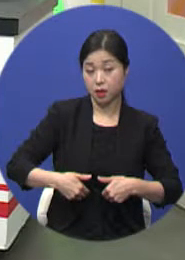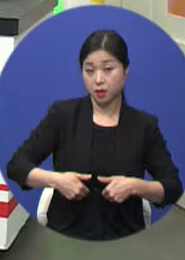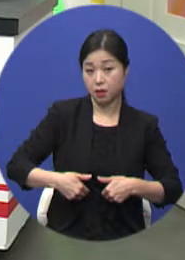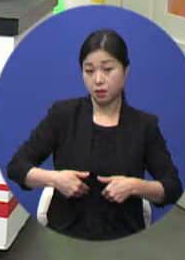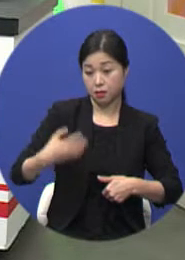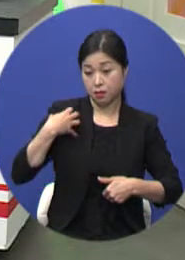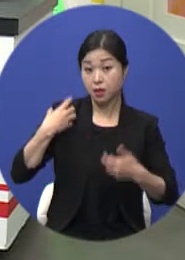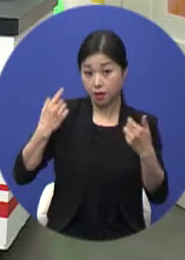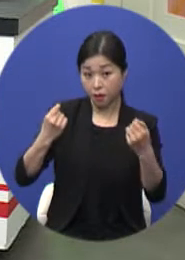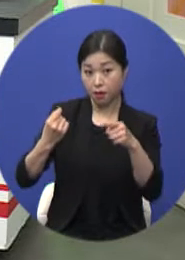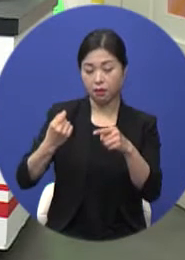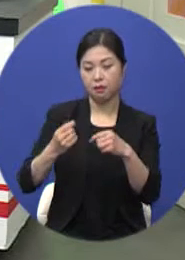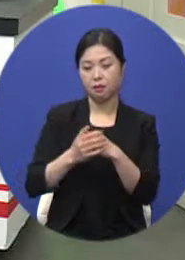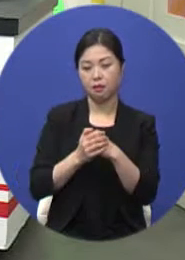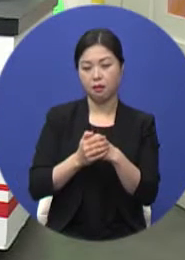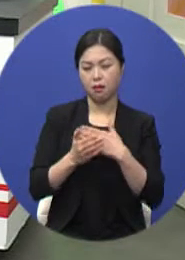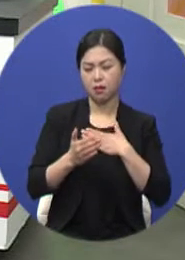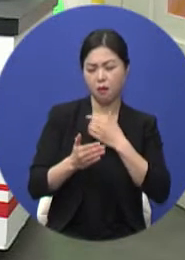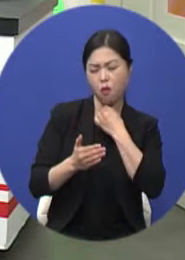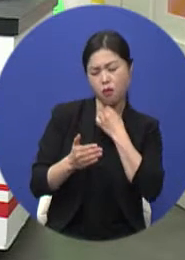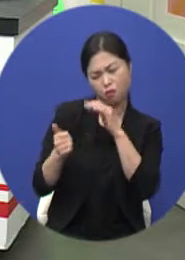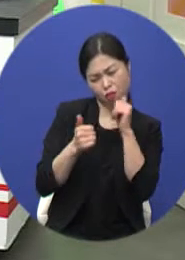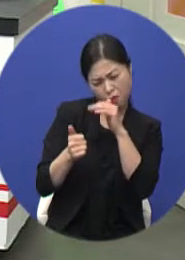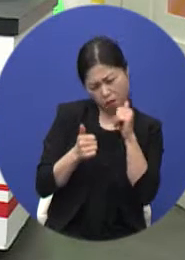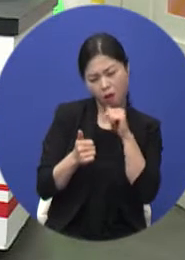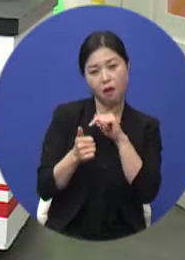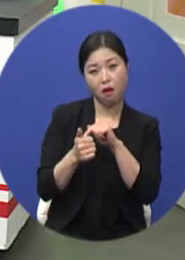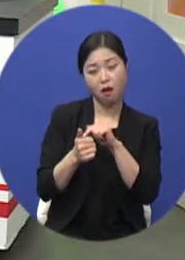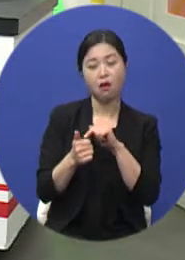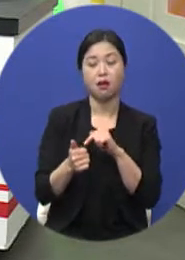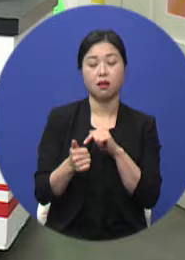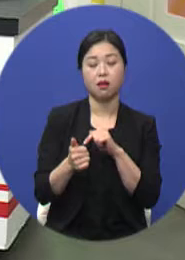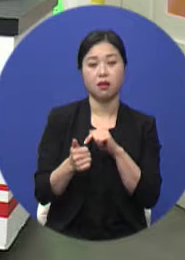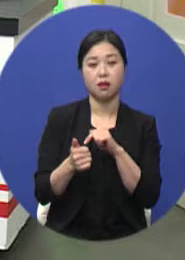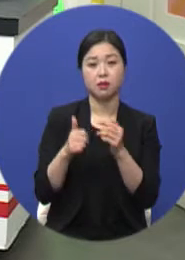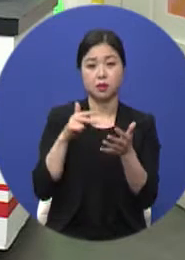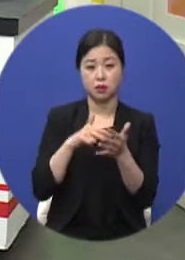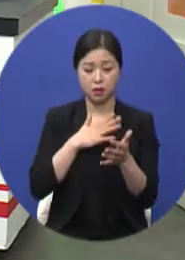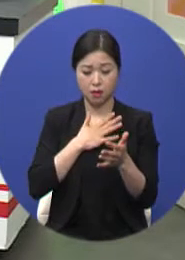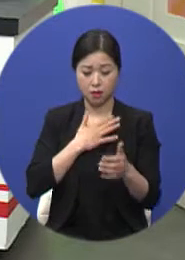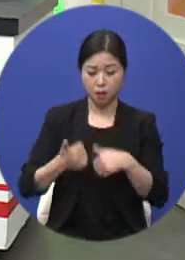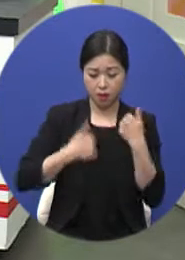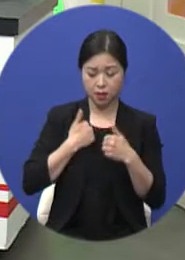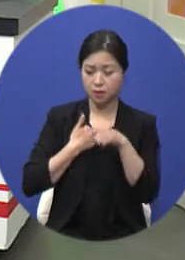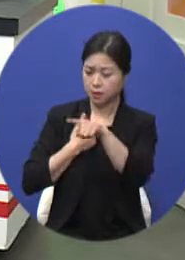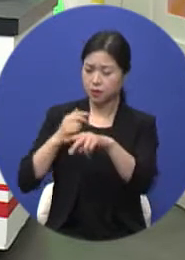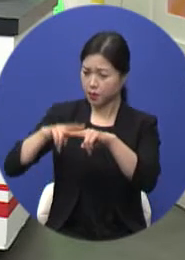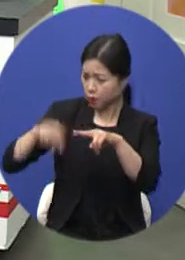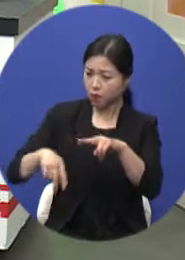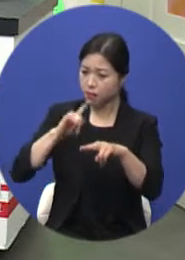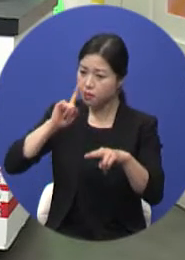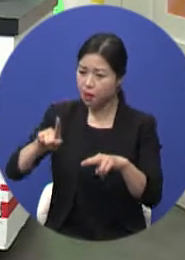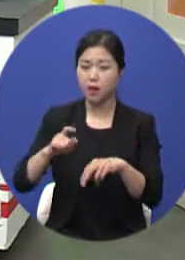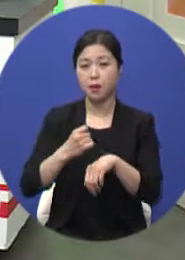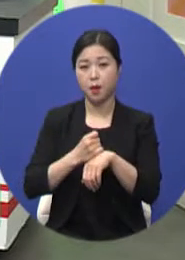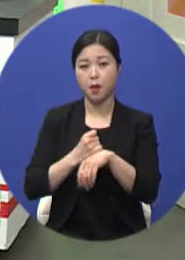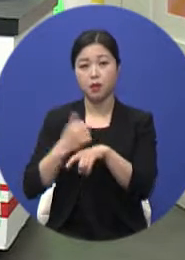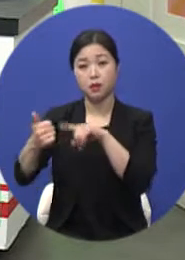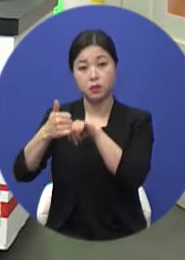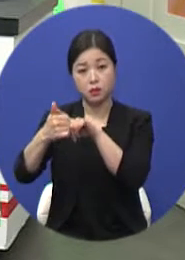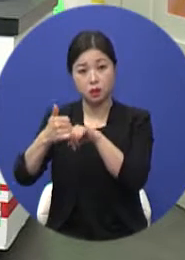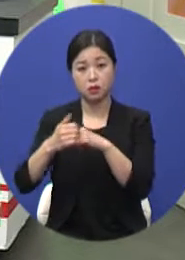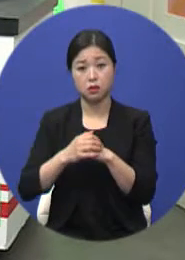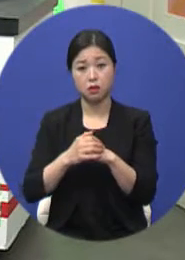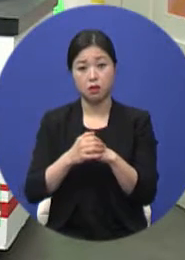자기를 이제 제가 요구하겠거럼 네. 그렇게 하고 제가 화가 나서 그만두라고 하면 또 사무실에